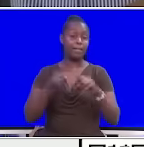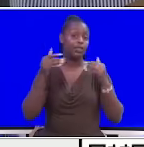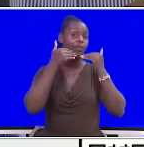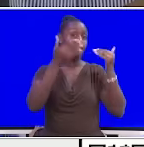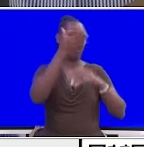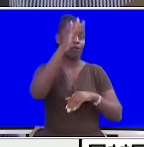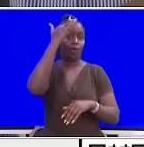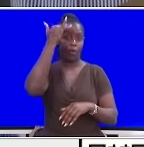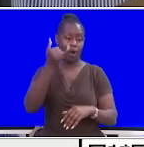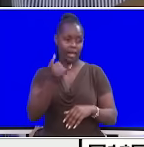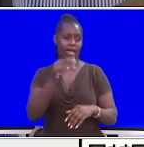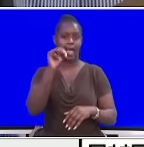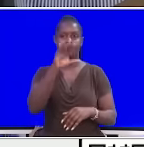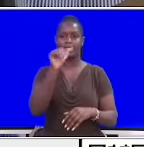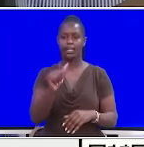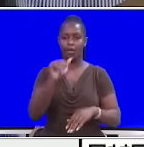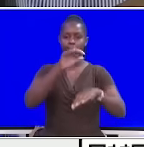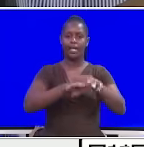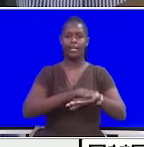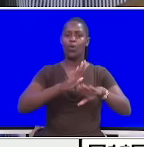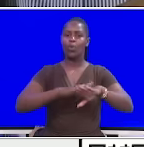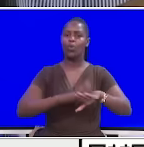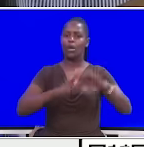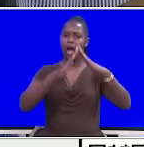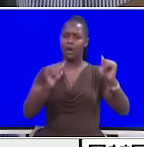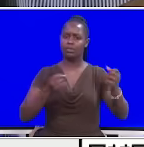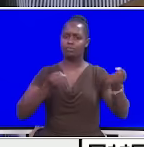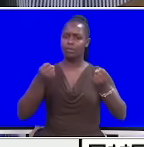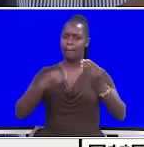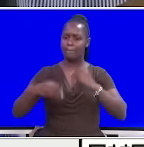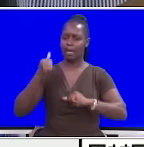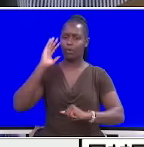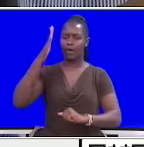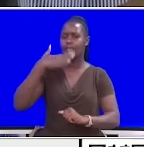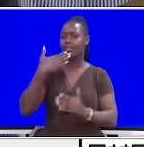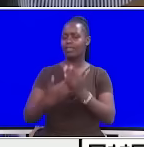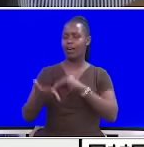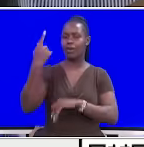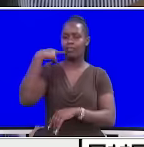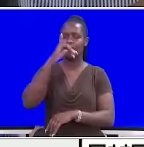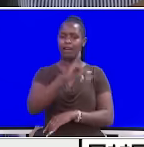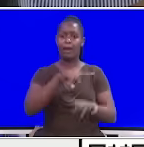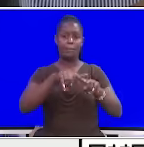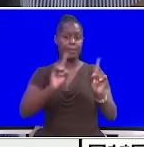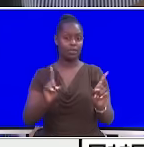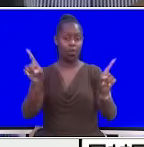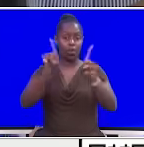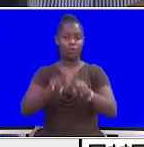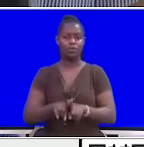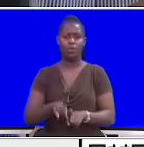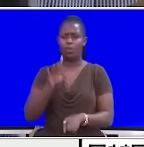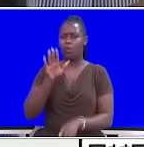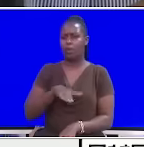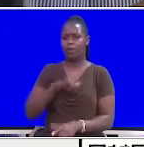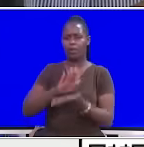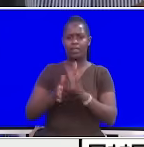ma MCA watapata manyumba mazuri sana na pia watanunua magari, na hiyo tunamshukuru Mungu. Lakini bado wajane na wale wazee